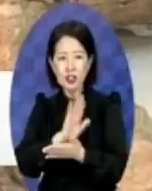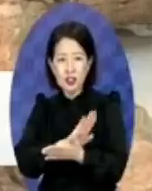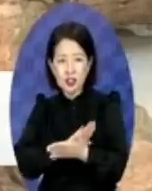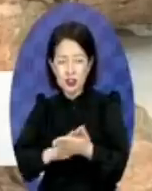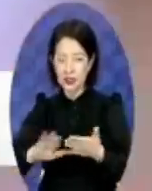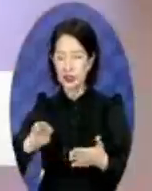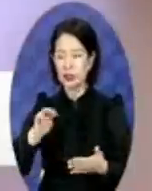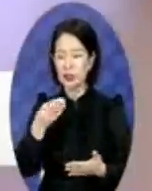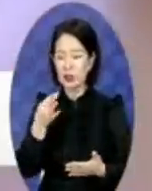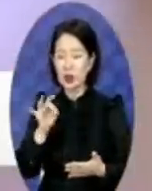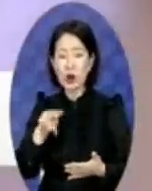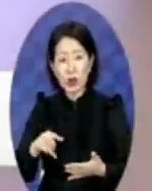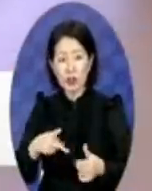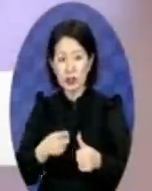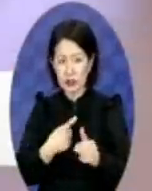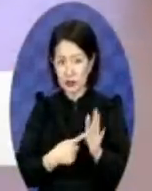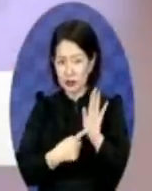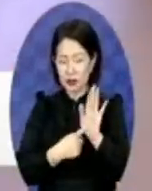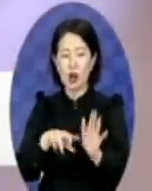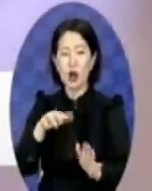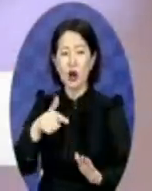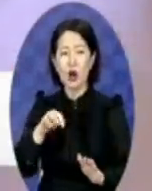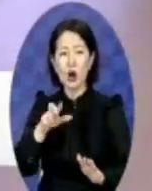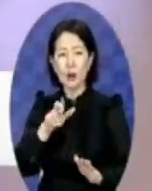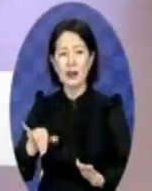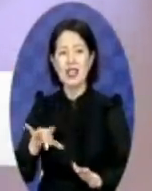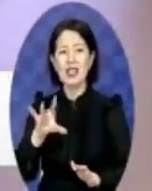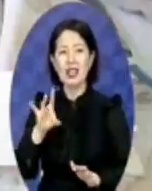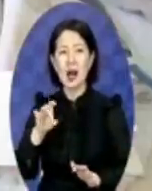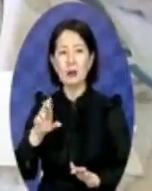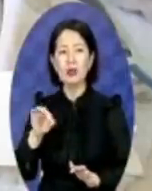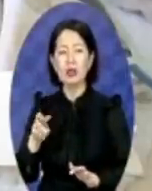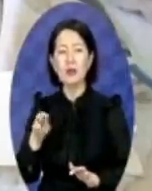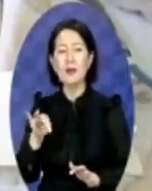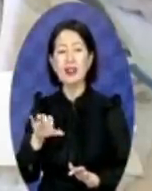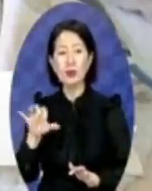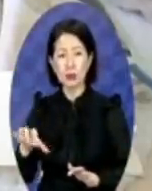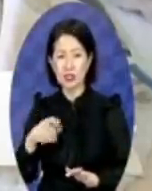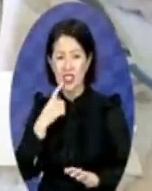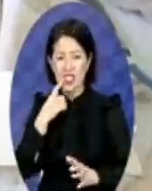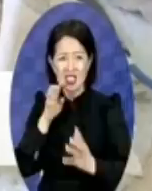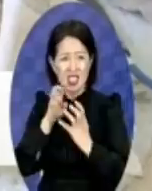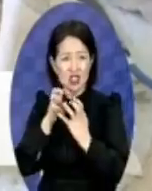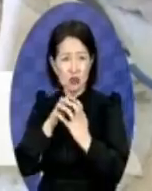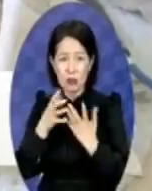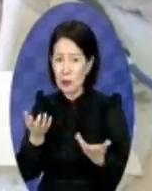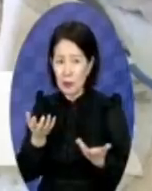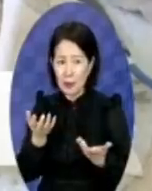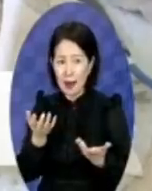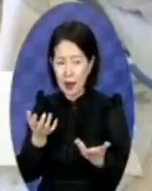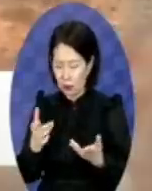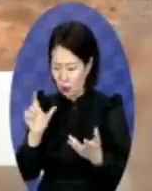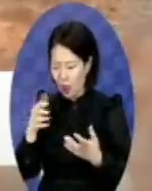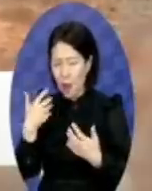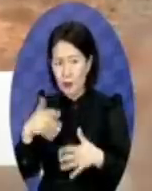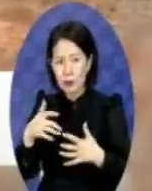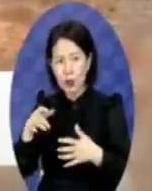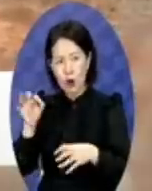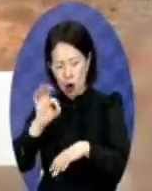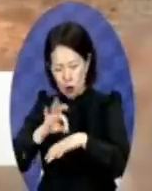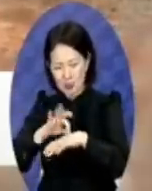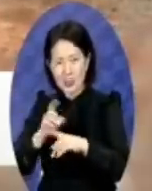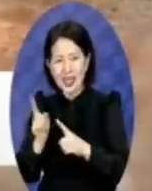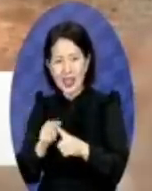төрөл зүйлээр бүртгэгдээд байгаа Гоби Раптор Минотус нь шүдгүй тухайн цаг үеийн бичил биетэн амтны өндөг хатуу ясан